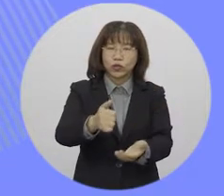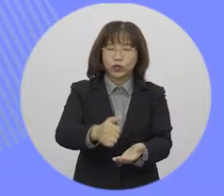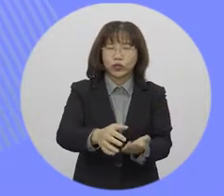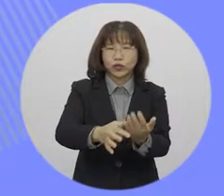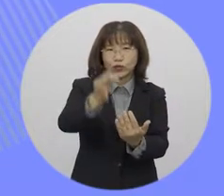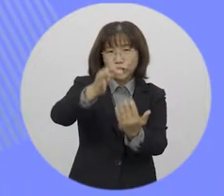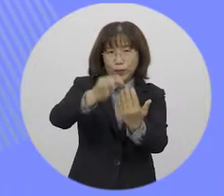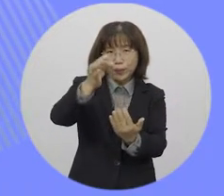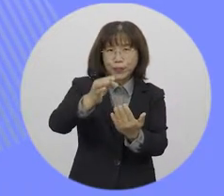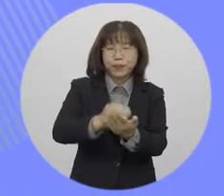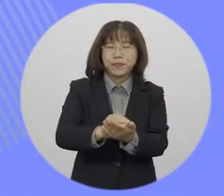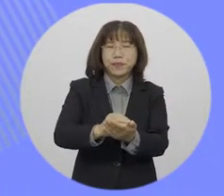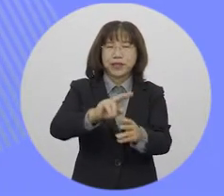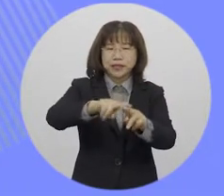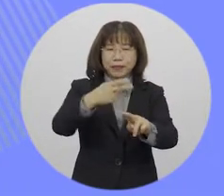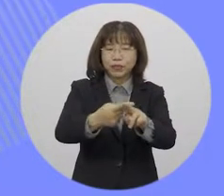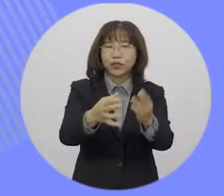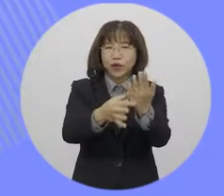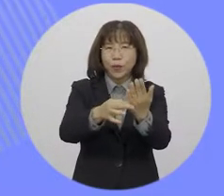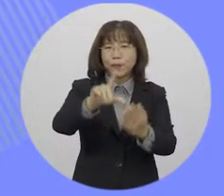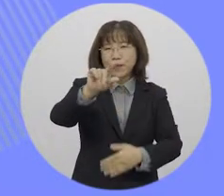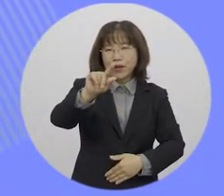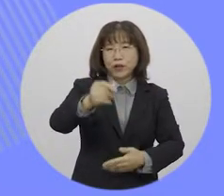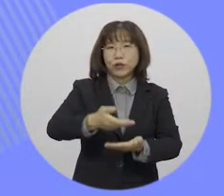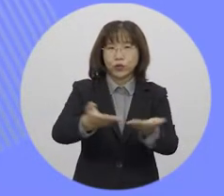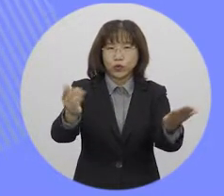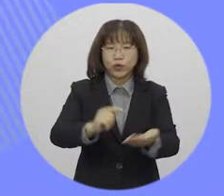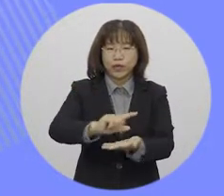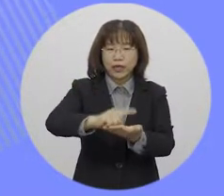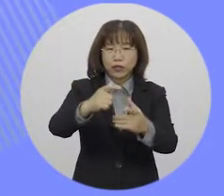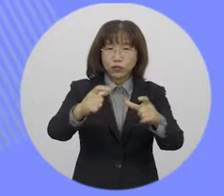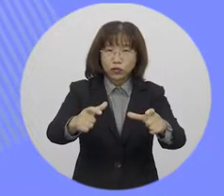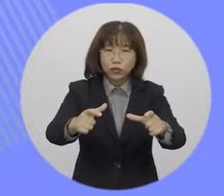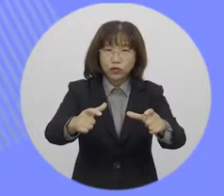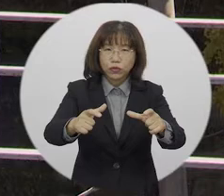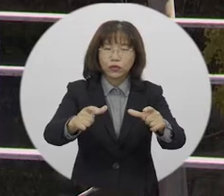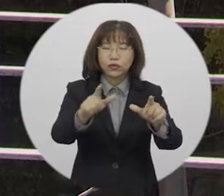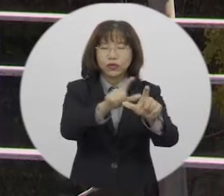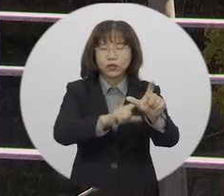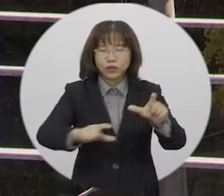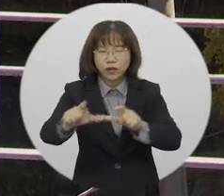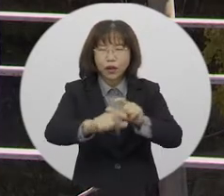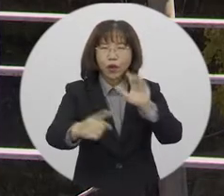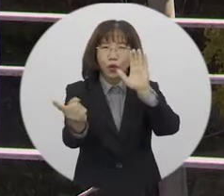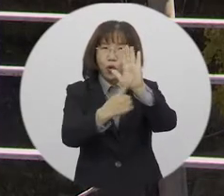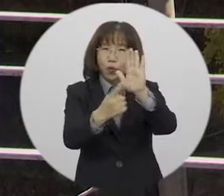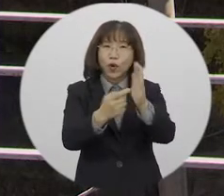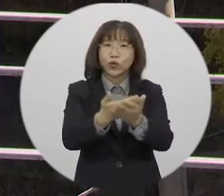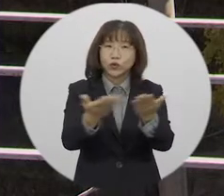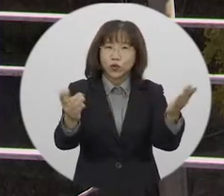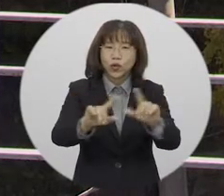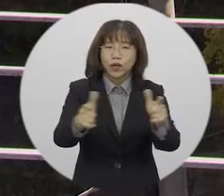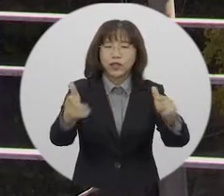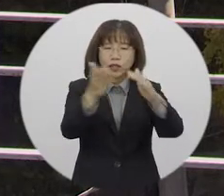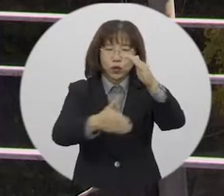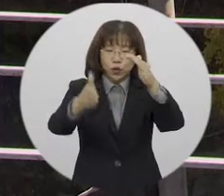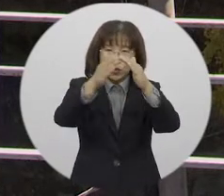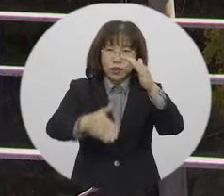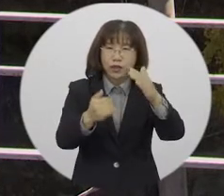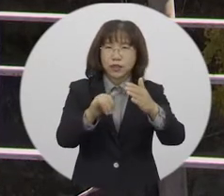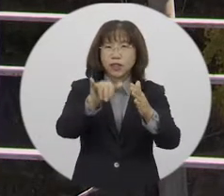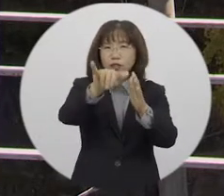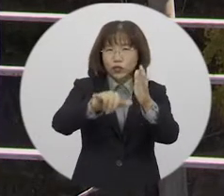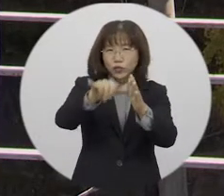모바일 문화상품권 만 원을 증정합니다. 강서구청 홍보를 더욱 활성화하고 강서구청 공식